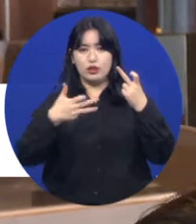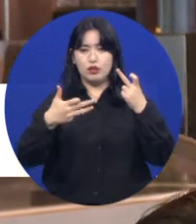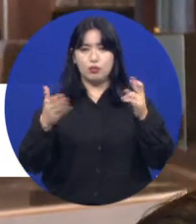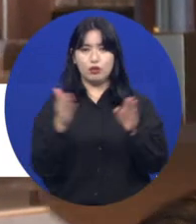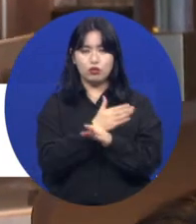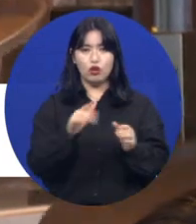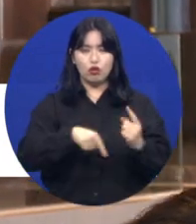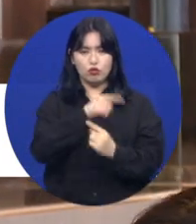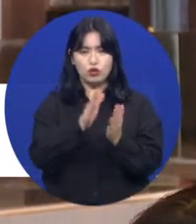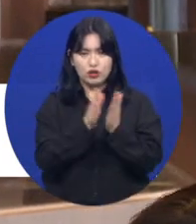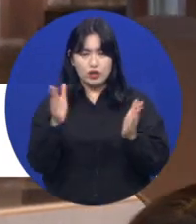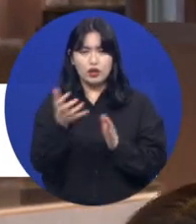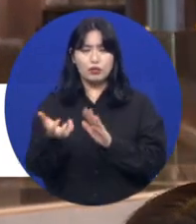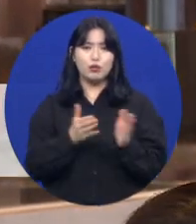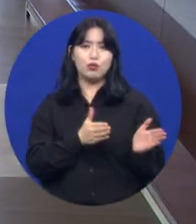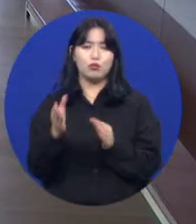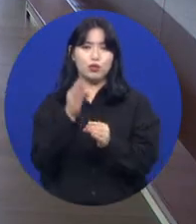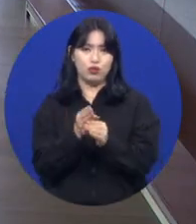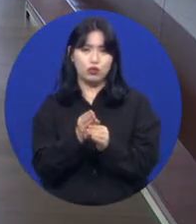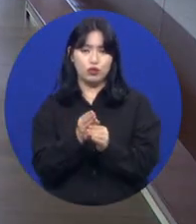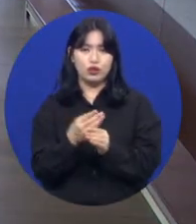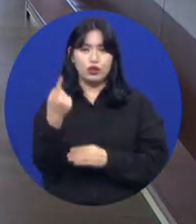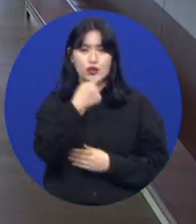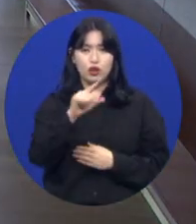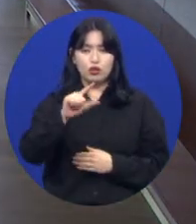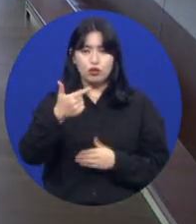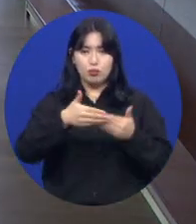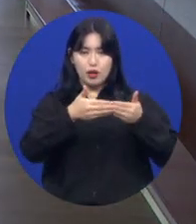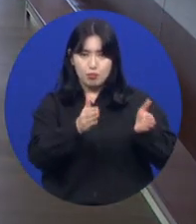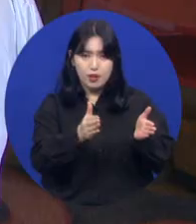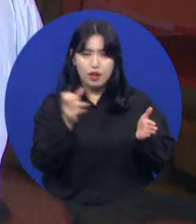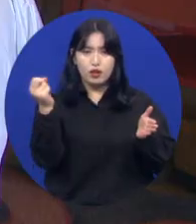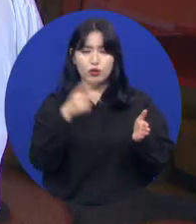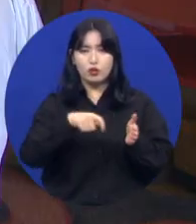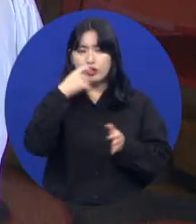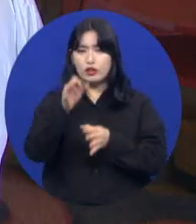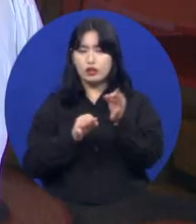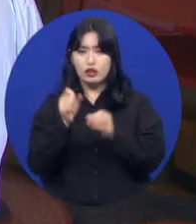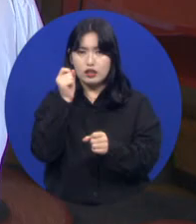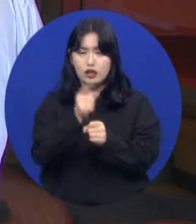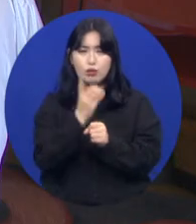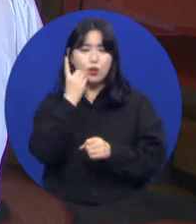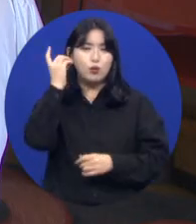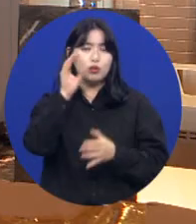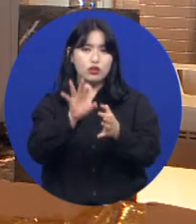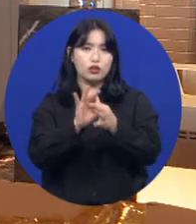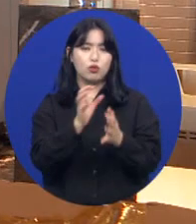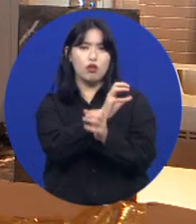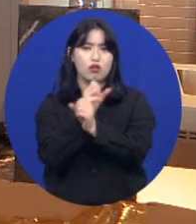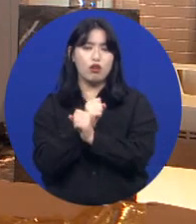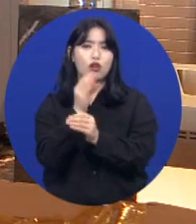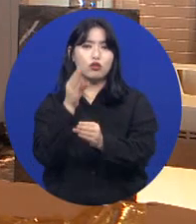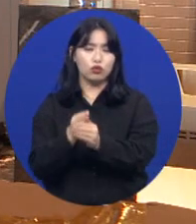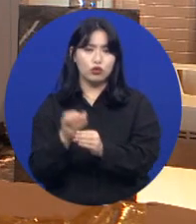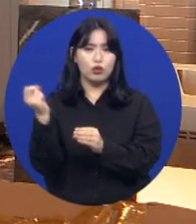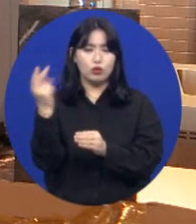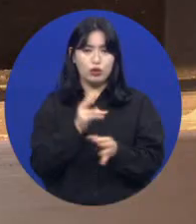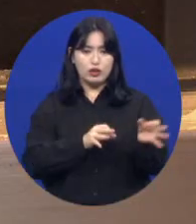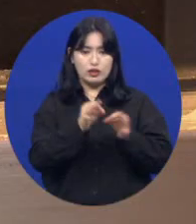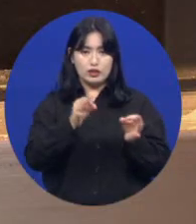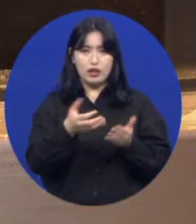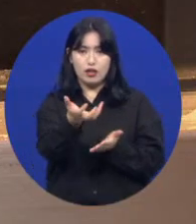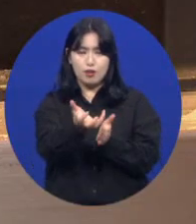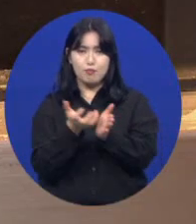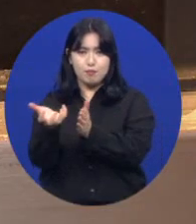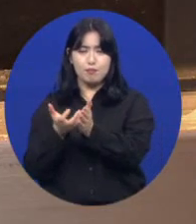하고 준비가 한창입니다. 1,600개 객실과 식당은 이미 홈페이지를 통해 예약을 받고 있고 상가 입점도